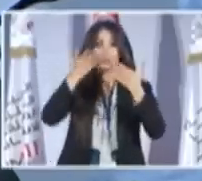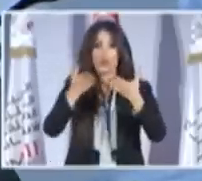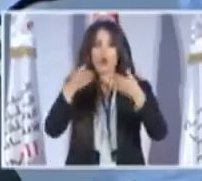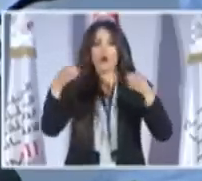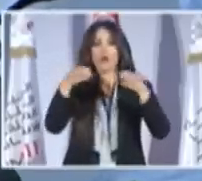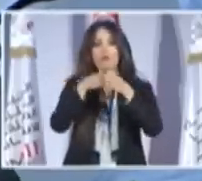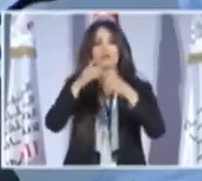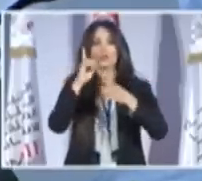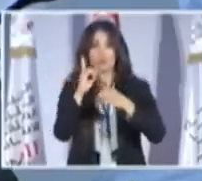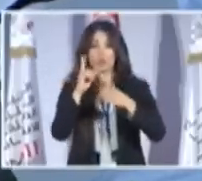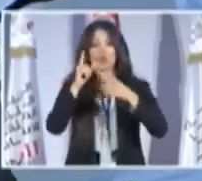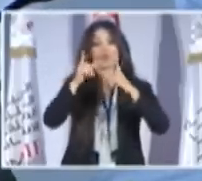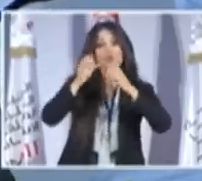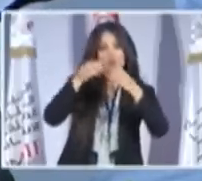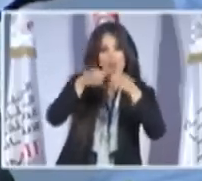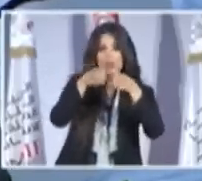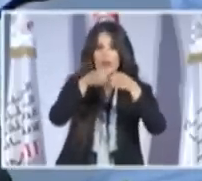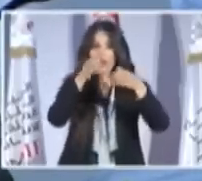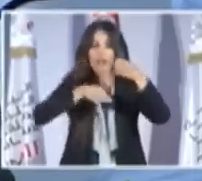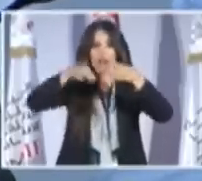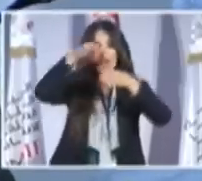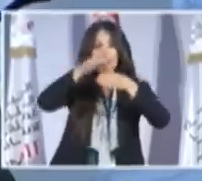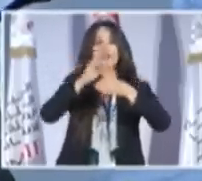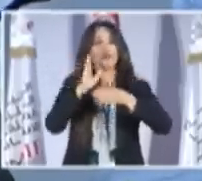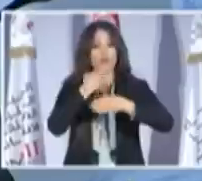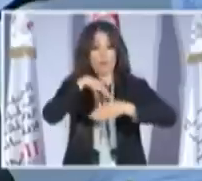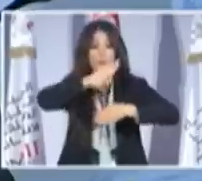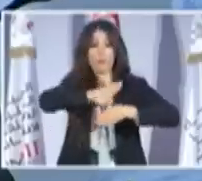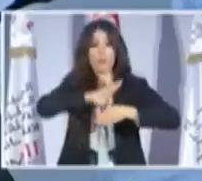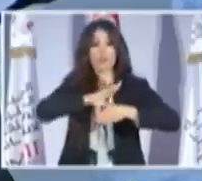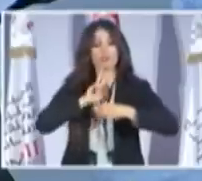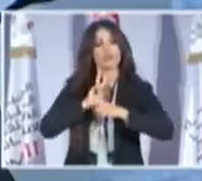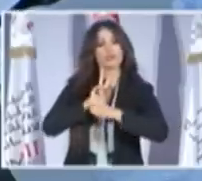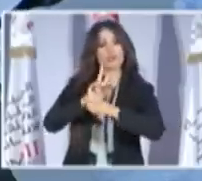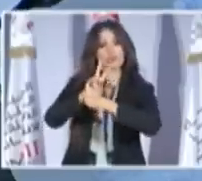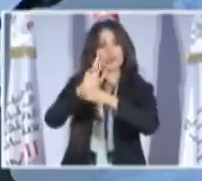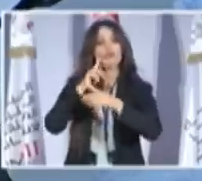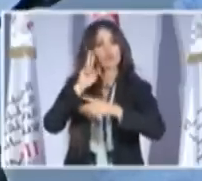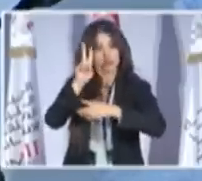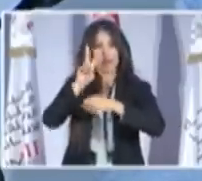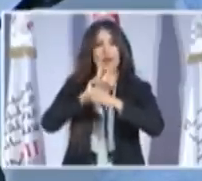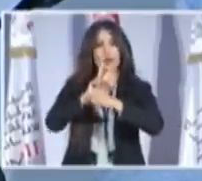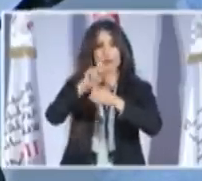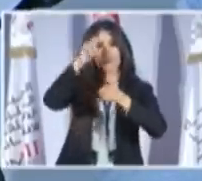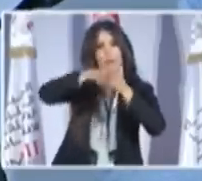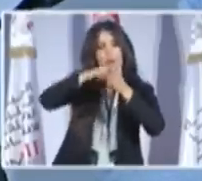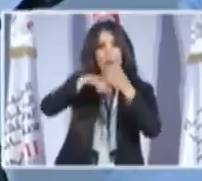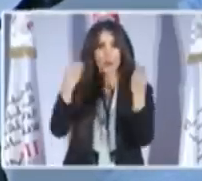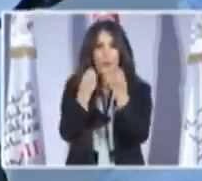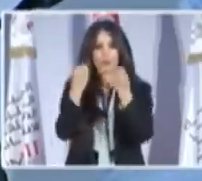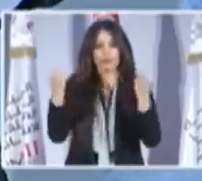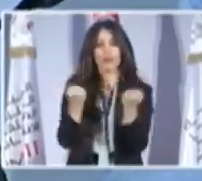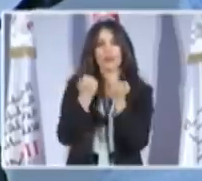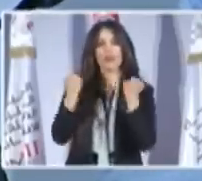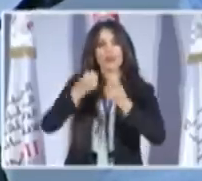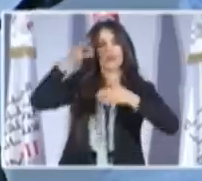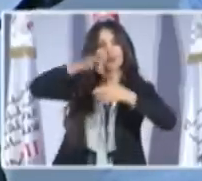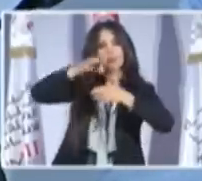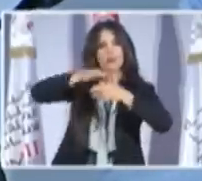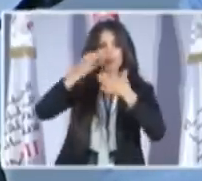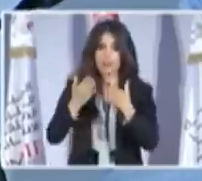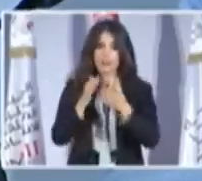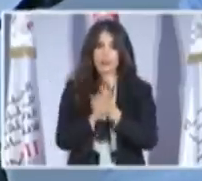الوحيده المخوله انها تنظر في موضوع المخالفات في الحمله الانتخابيه وفي موضوع